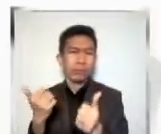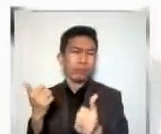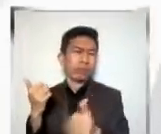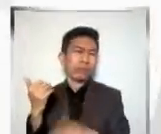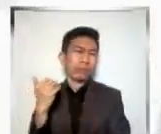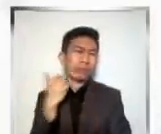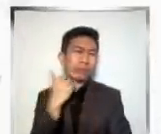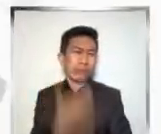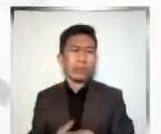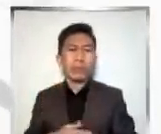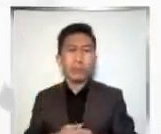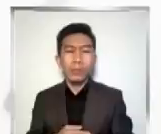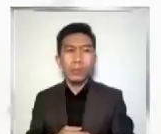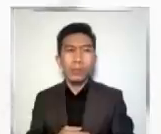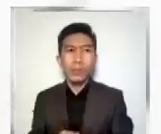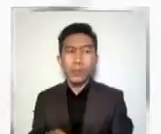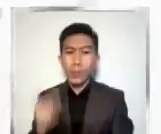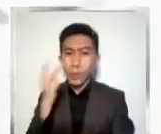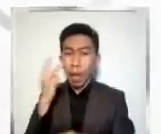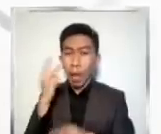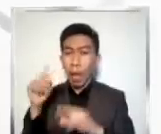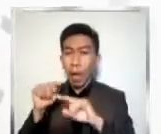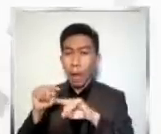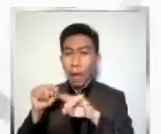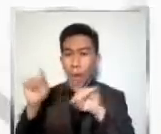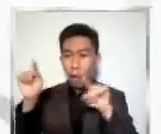monitor, ang ano ng puso niya,